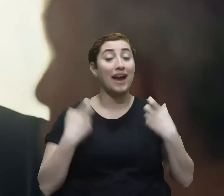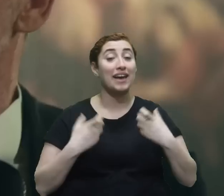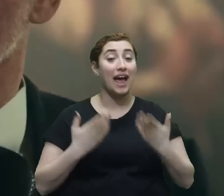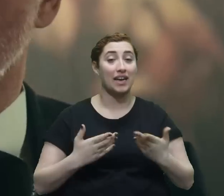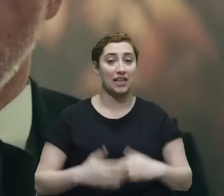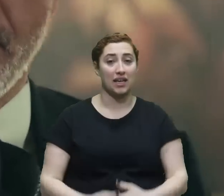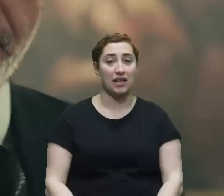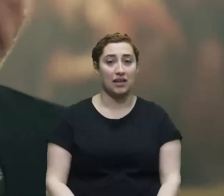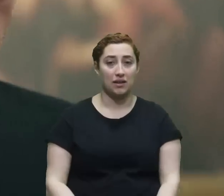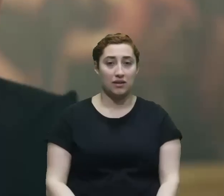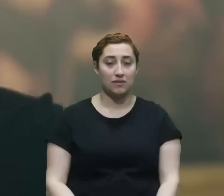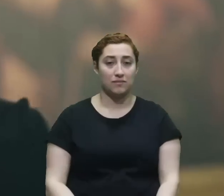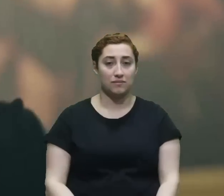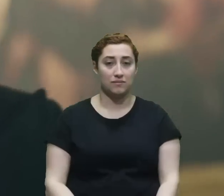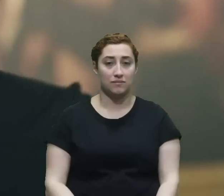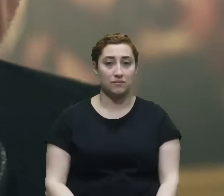nerede?